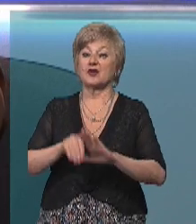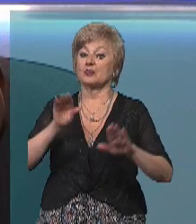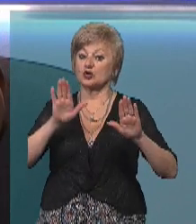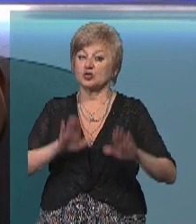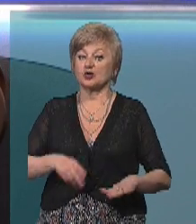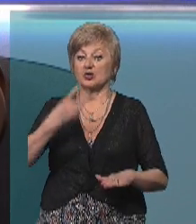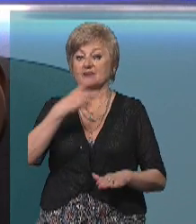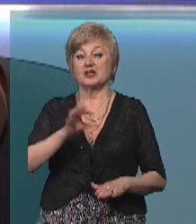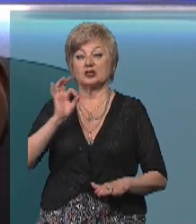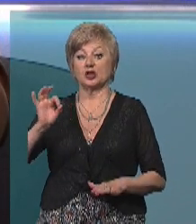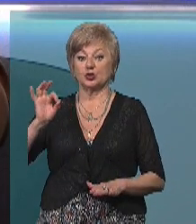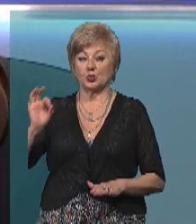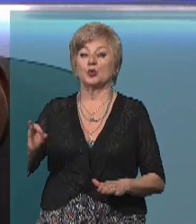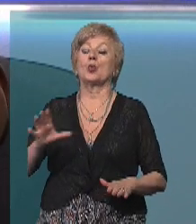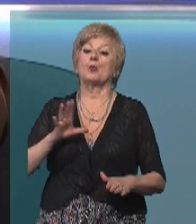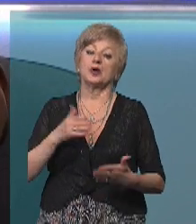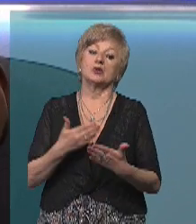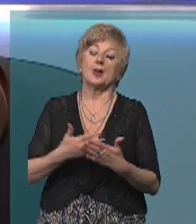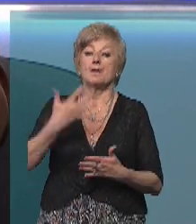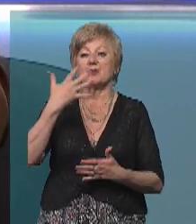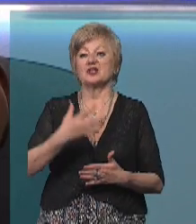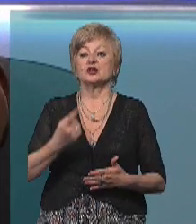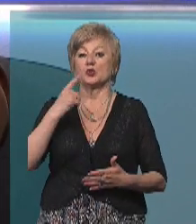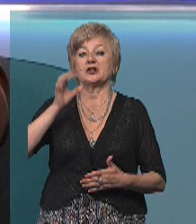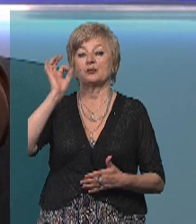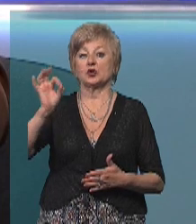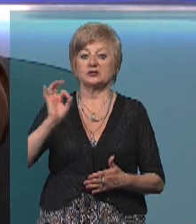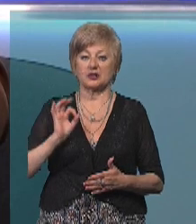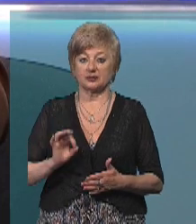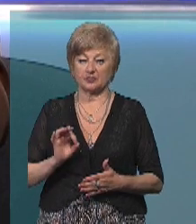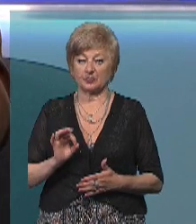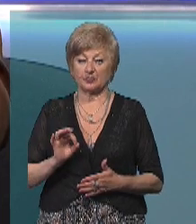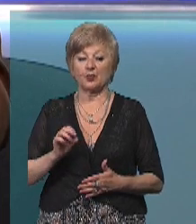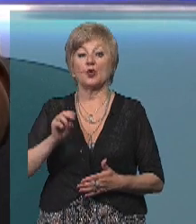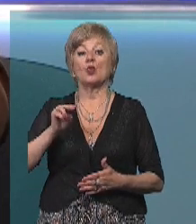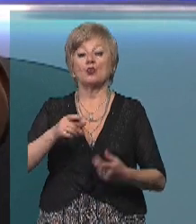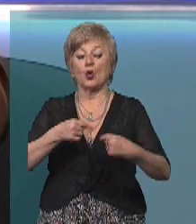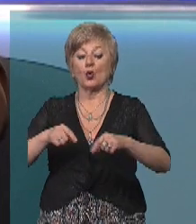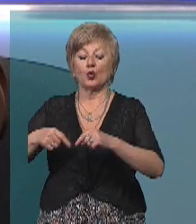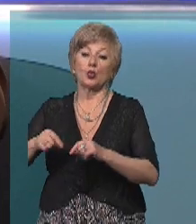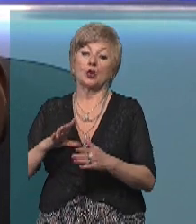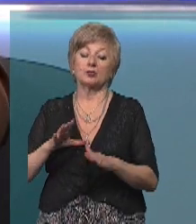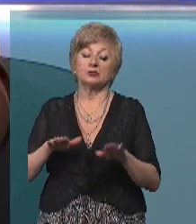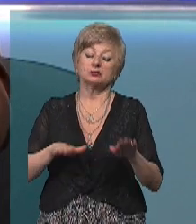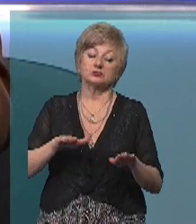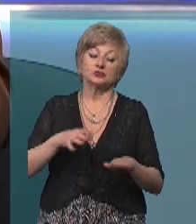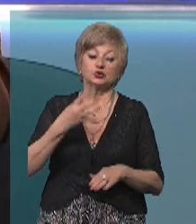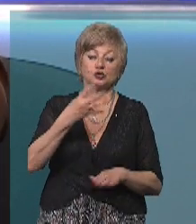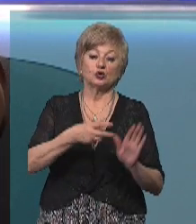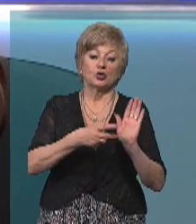у 20:00 становила майже 51%. По округах вона коливалася від